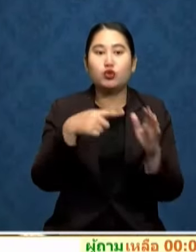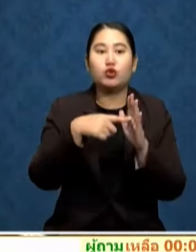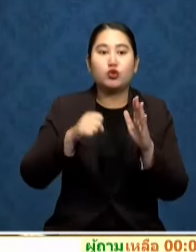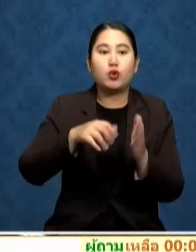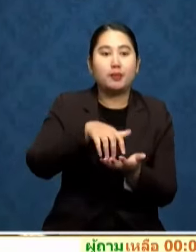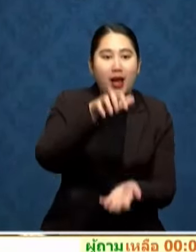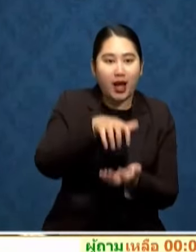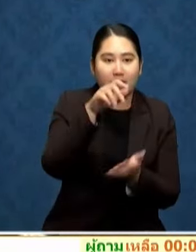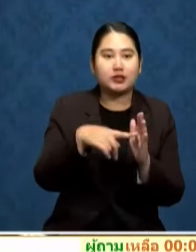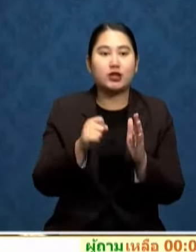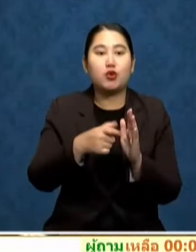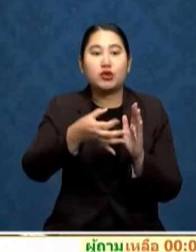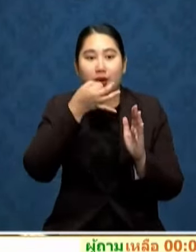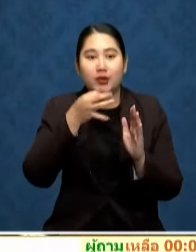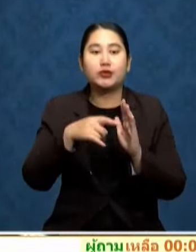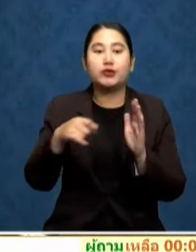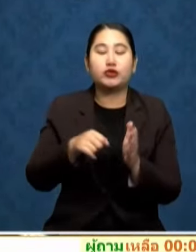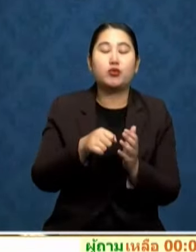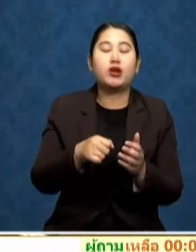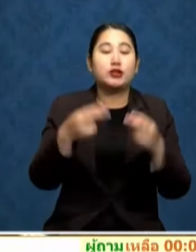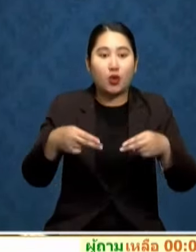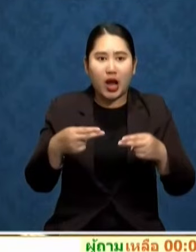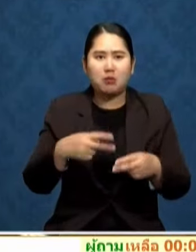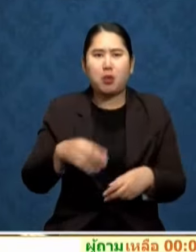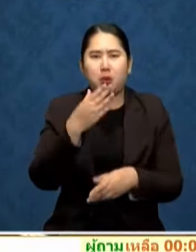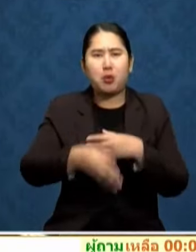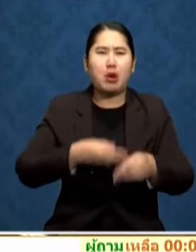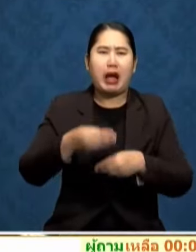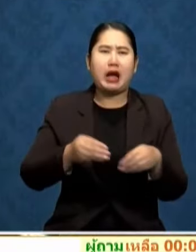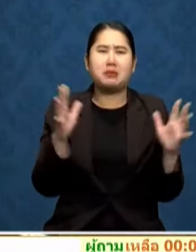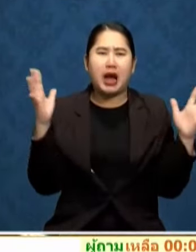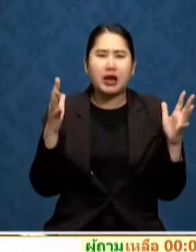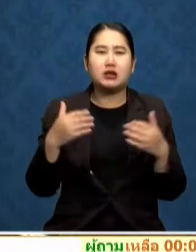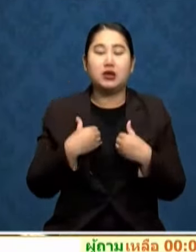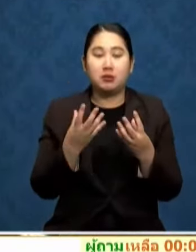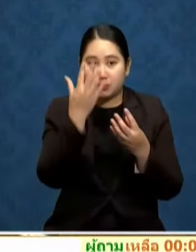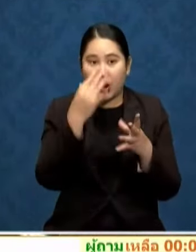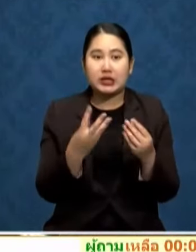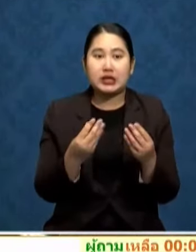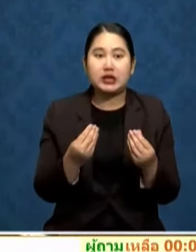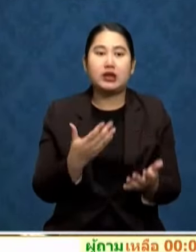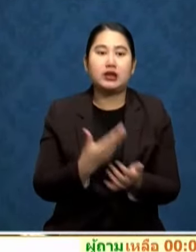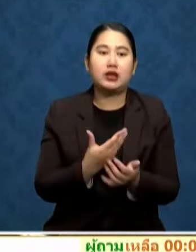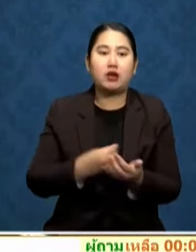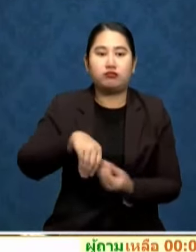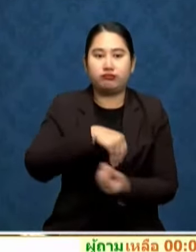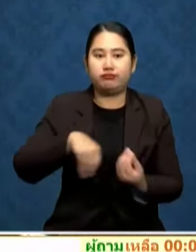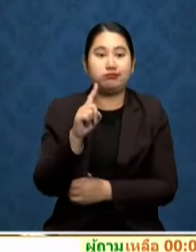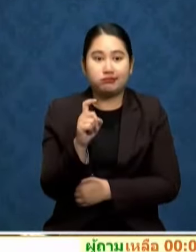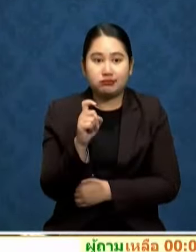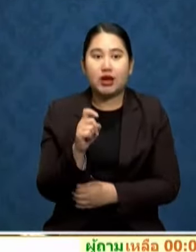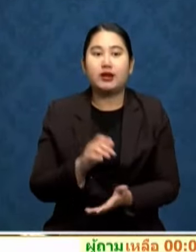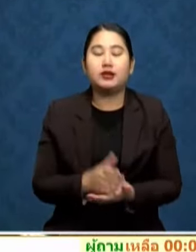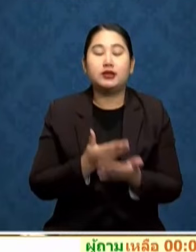ทรปราการสมุทรสาครสมุทรสงครามท่านประธานขายที่เต็มเลยขายที่เพราะอะไรไม่มีเงินในการซื้อพ่อพันธุ์แม่พันธุ์กุ้งแล้วครับเพ